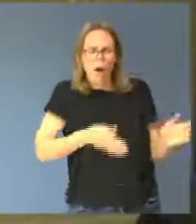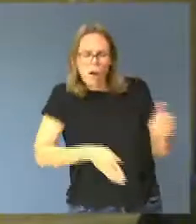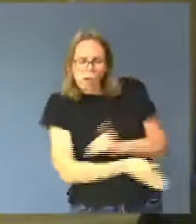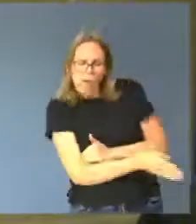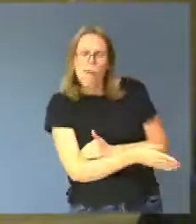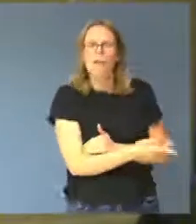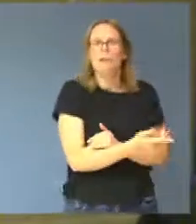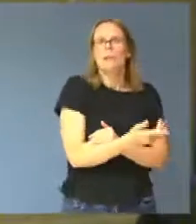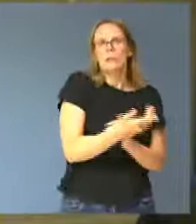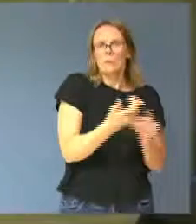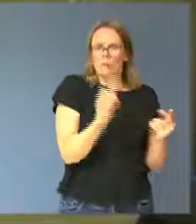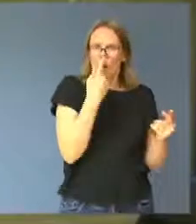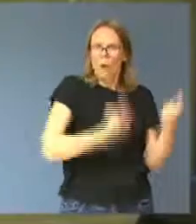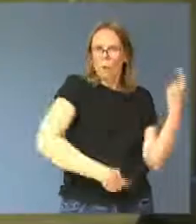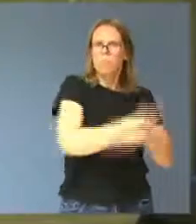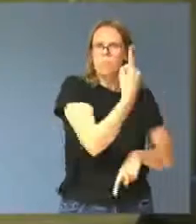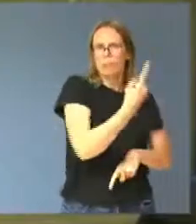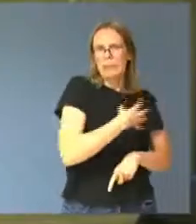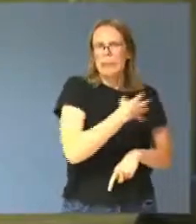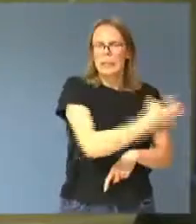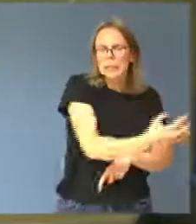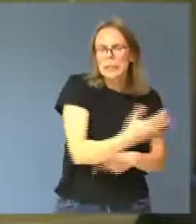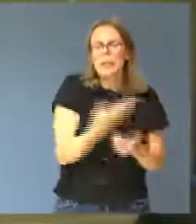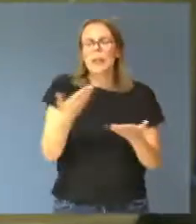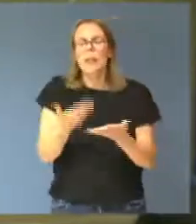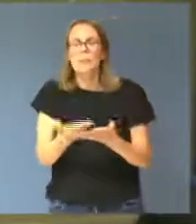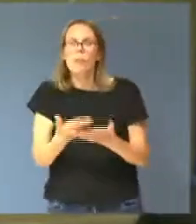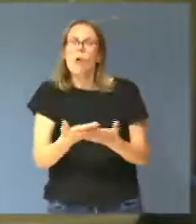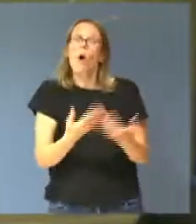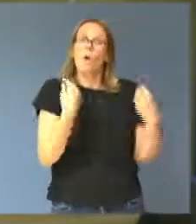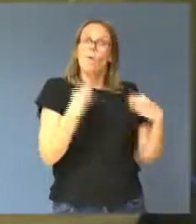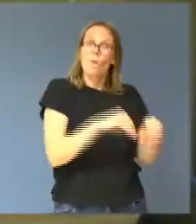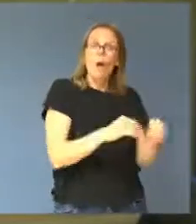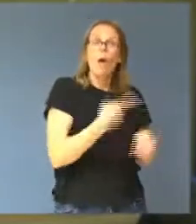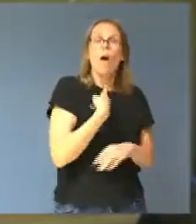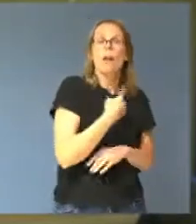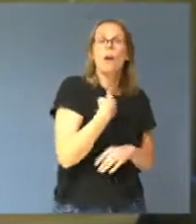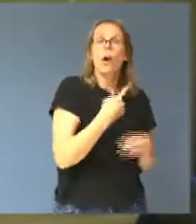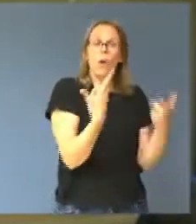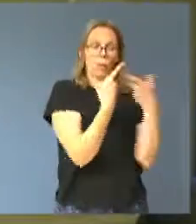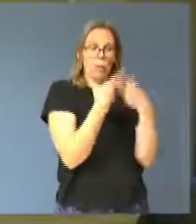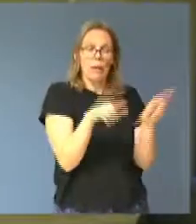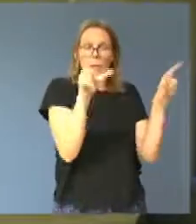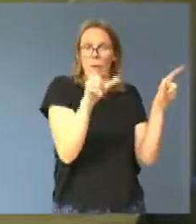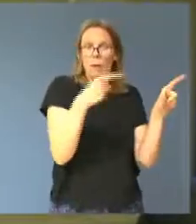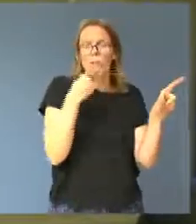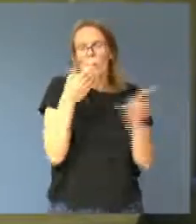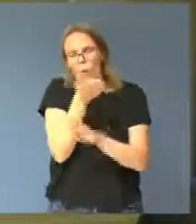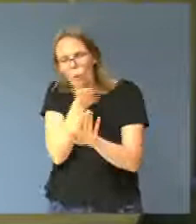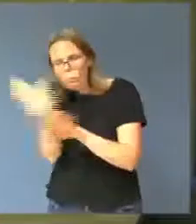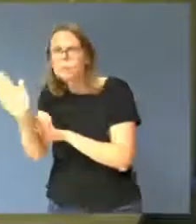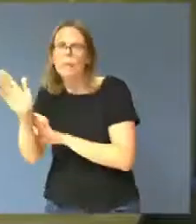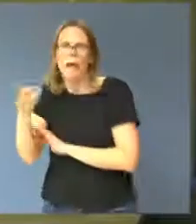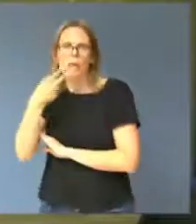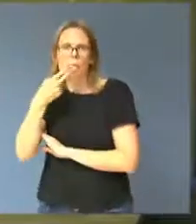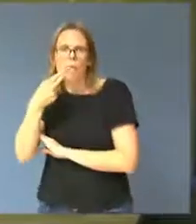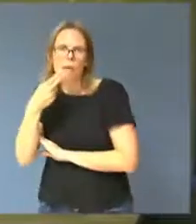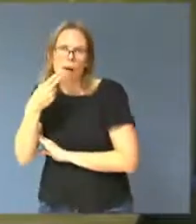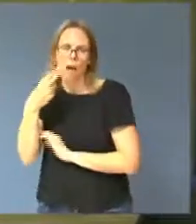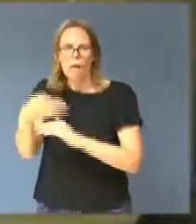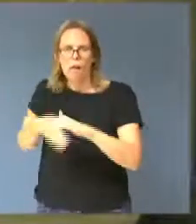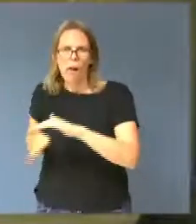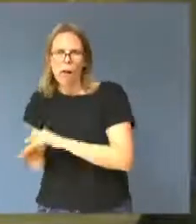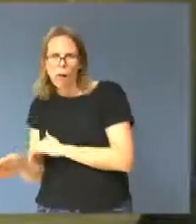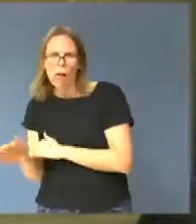commerce, drogue, prostitution, dès que la vente de l'alcool a été autorisée. Si le cannabis est vendu librement par les structures sociales, ceux qui